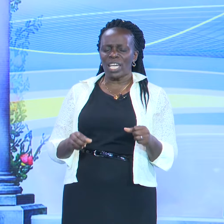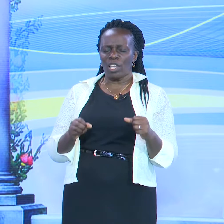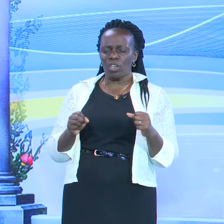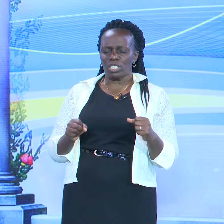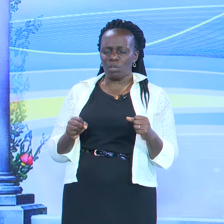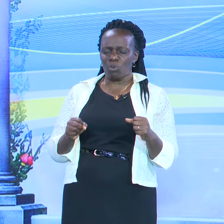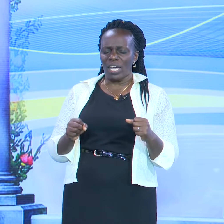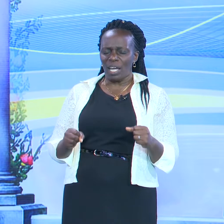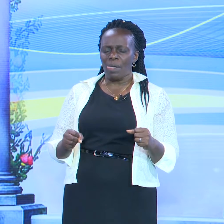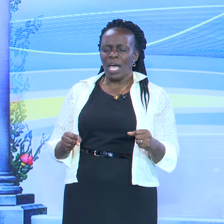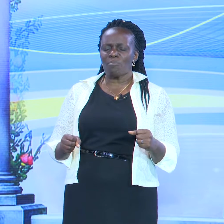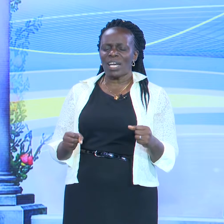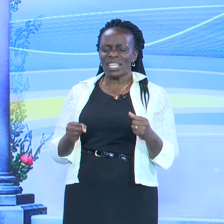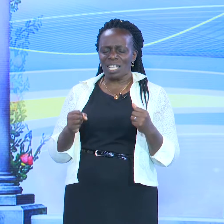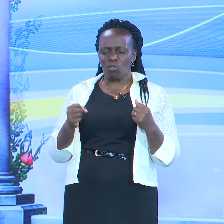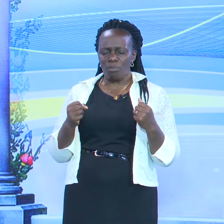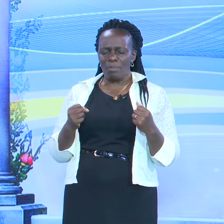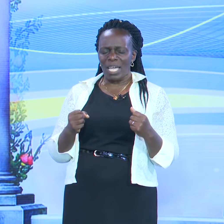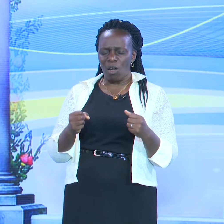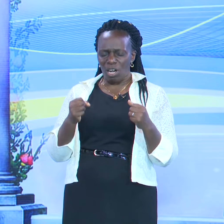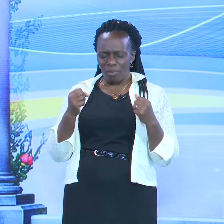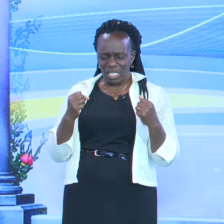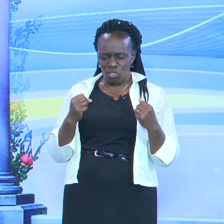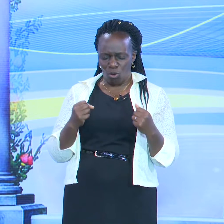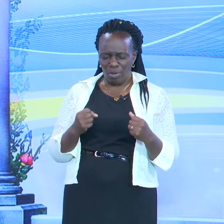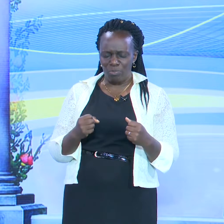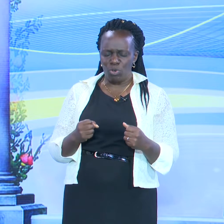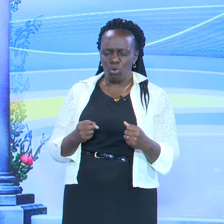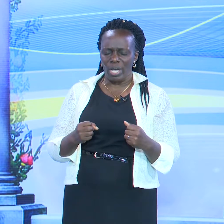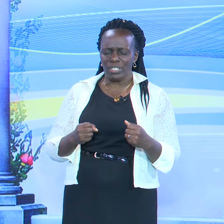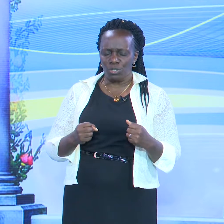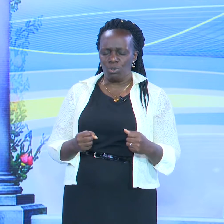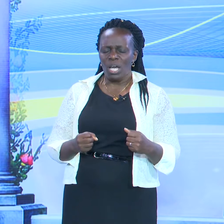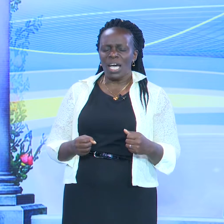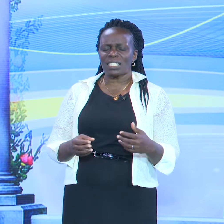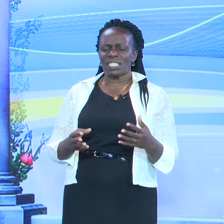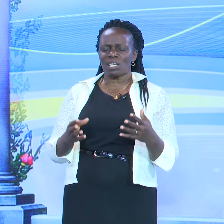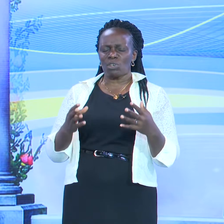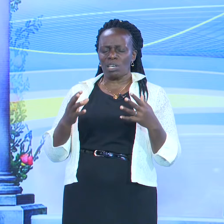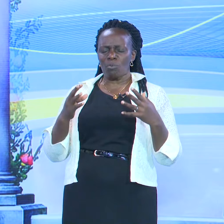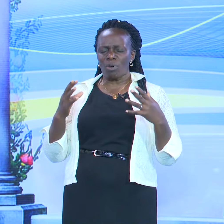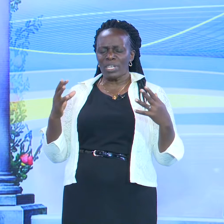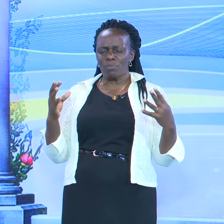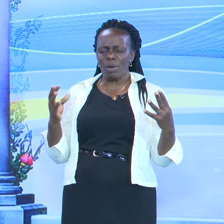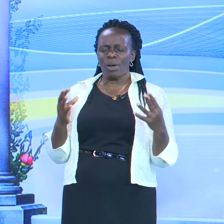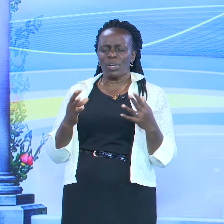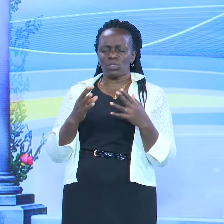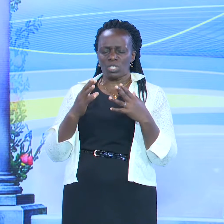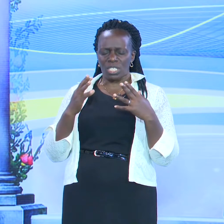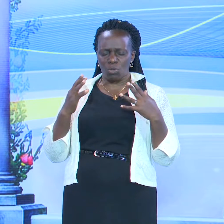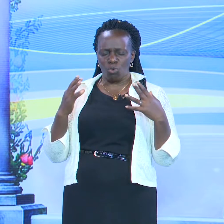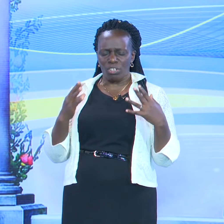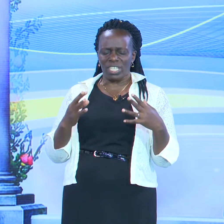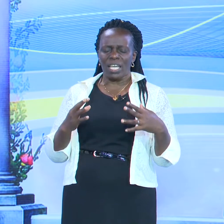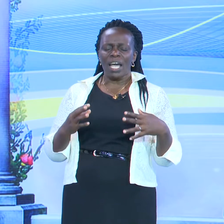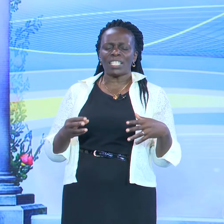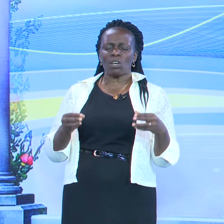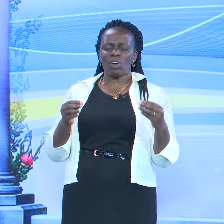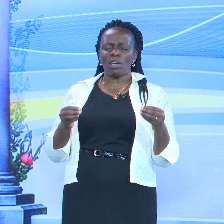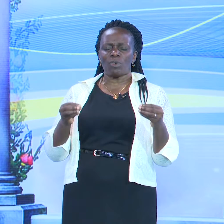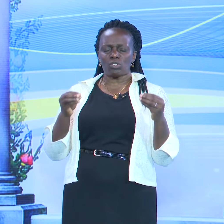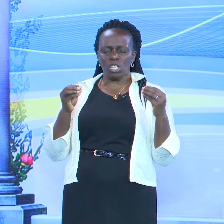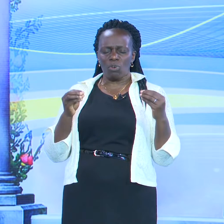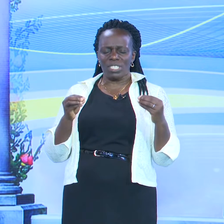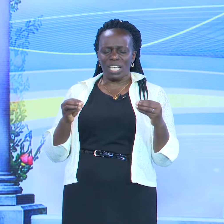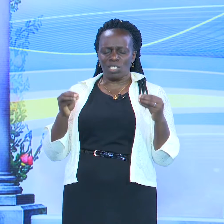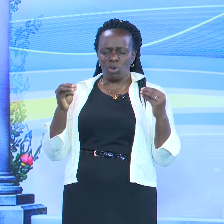Hakuna yeyote Bwana ambaye anaweza kuwa baba yao kama sio wewe, Mungu wetu. Asante kwa sababu wewe ni baba wetu sisi wote, hata wale